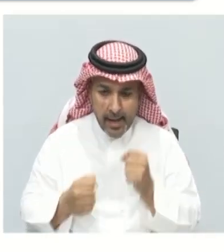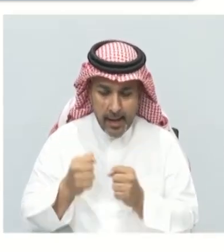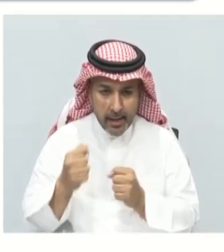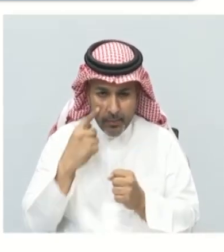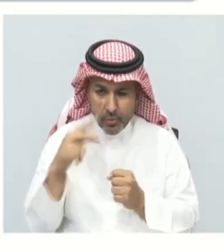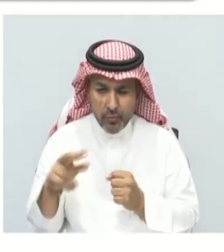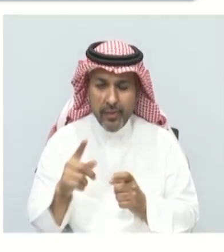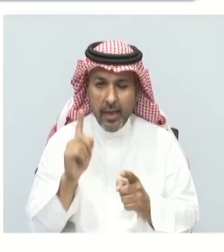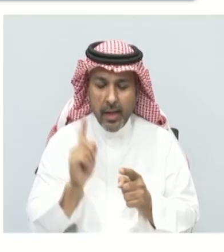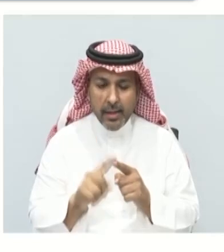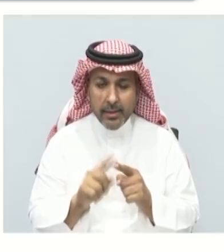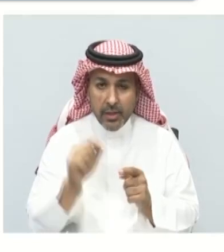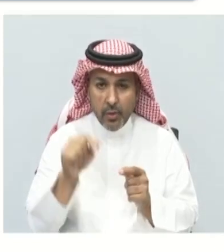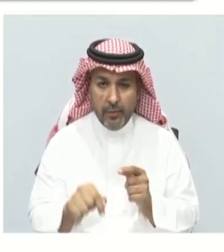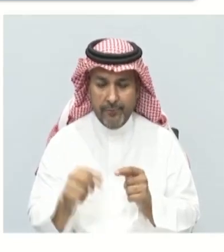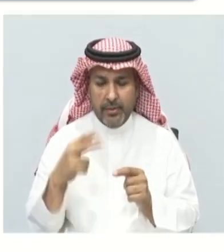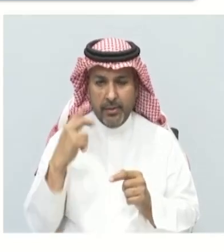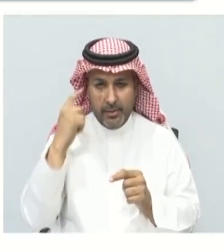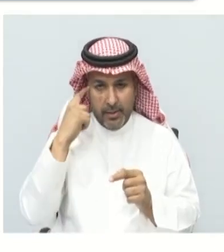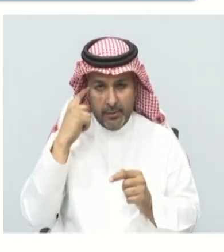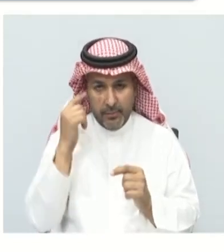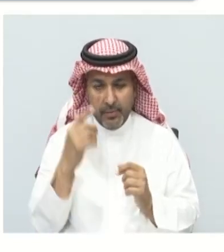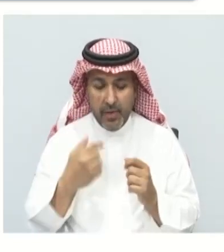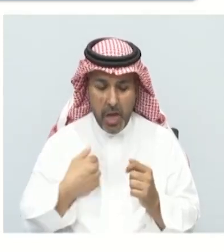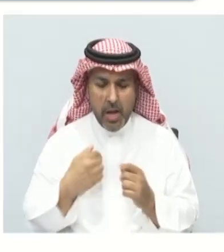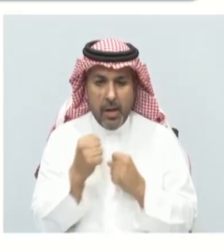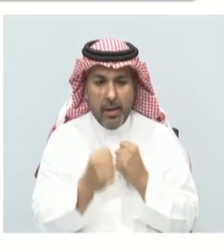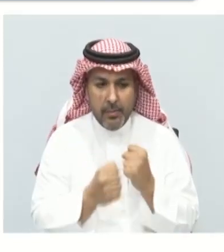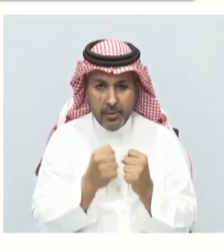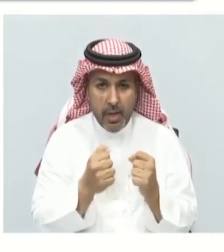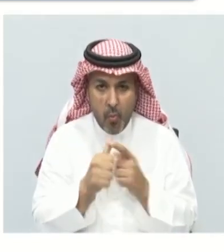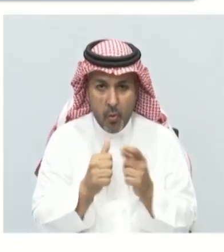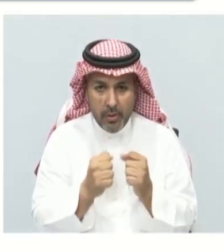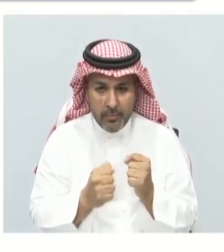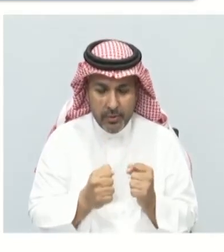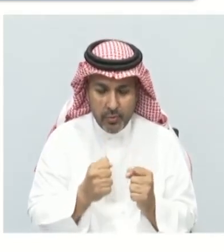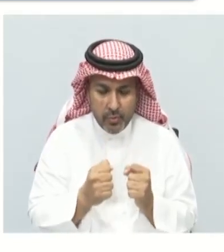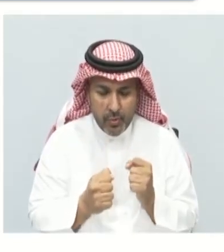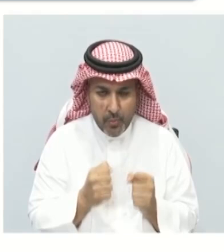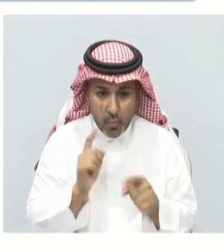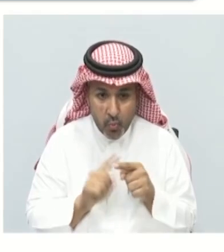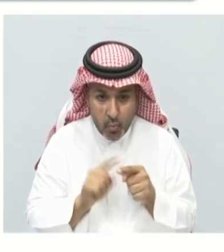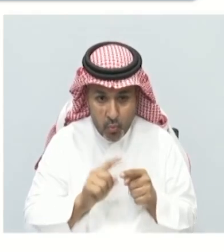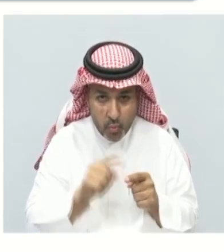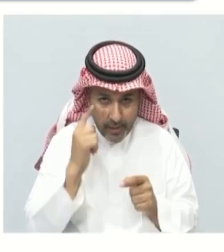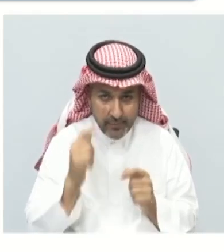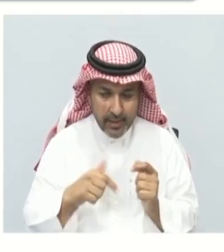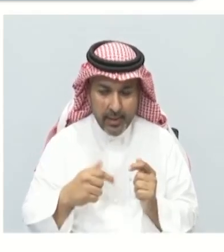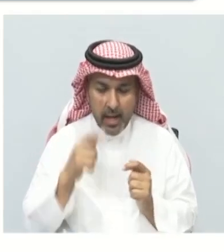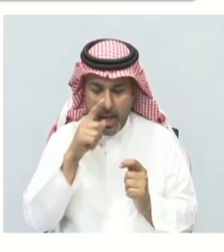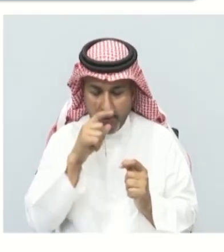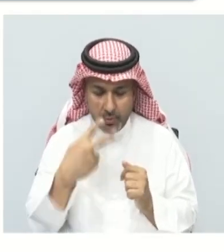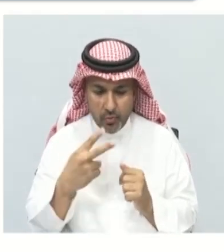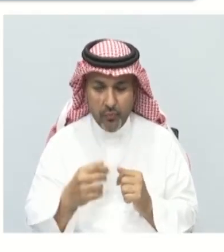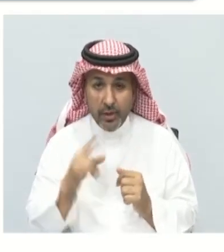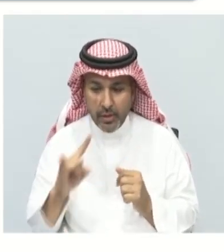سيارتك سواء حركتك انت شخصيا حركه طائره حركه قطار حركه باخره لا تسير هذه الاجسام في حاله